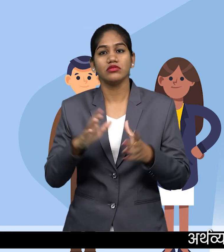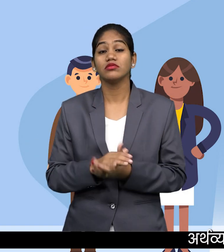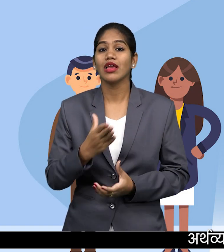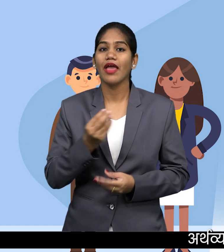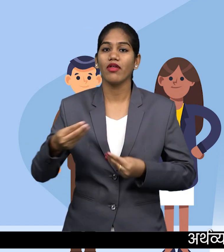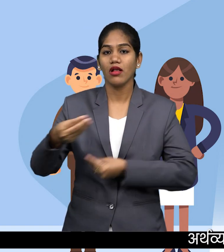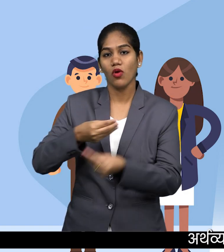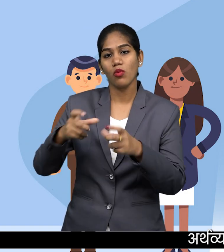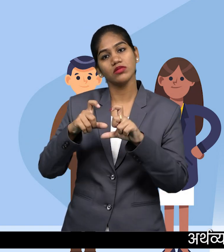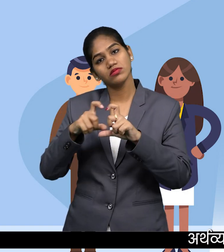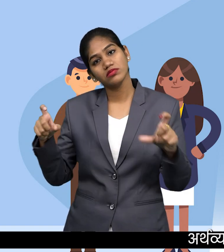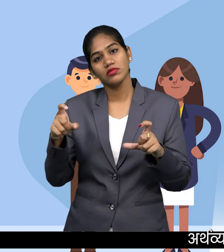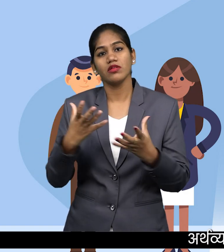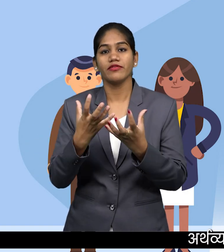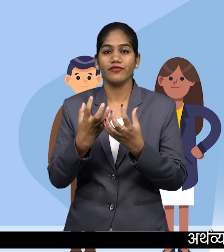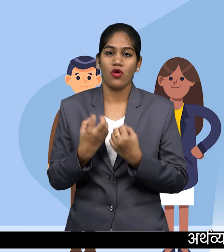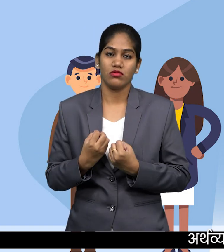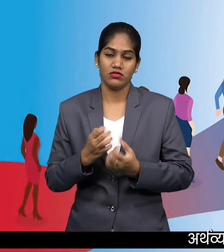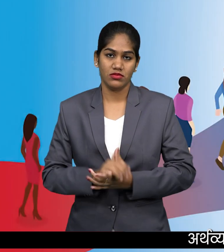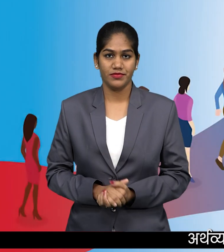अर्थव्यवस्थेत निष्पक्षताही हवी.